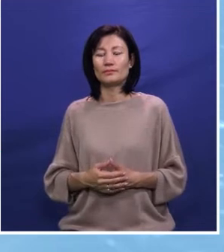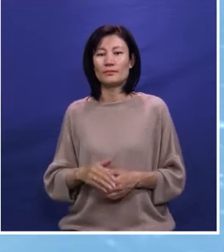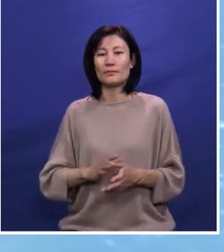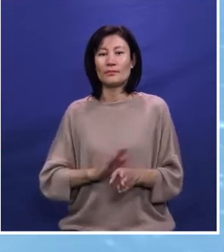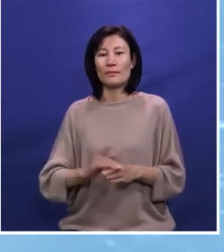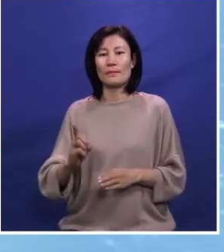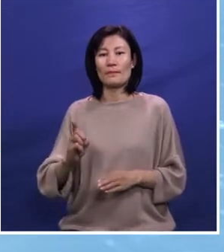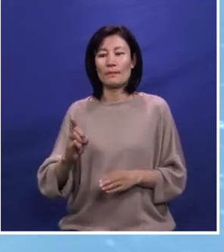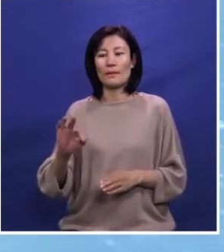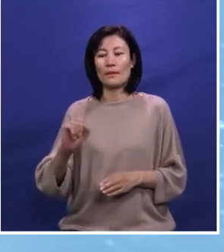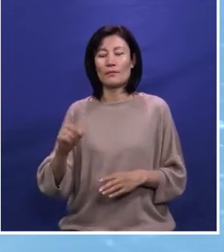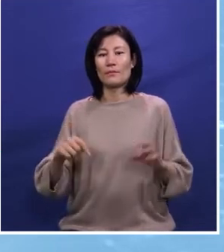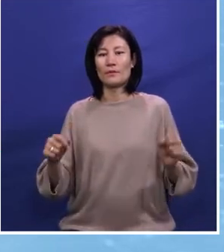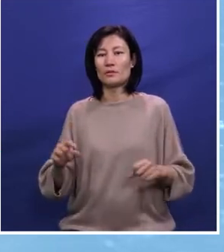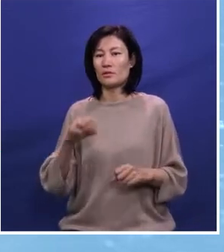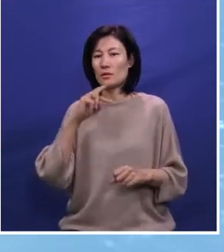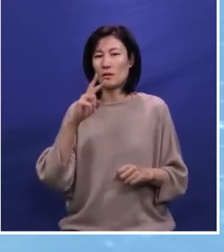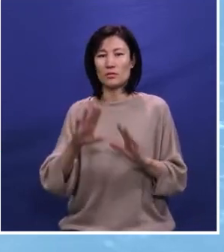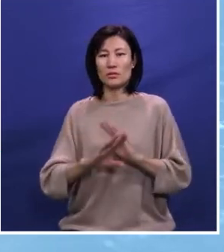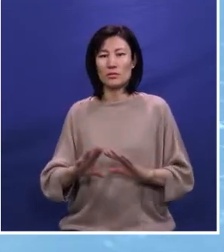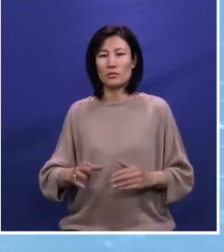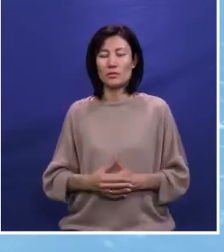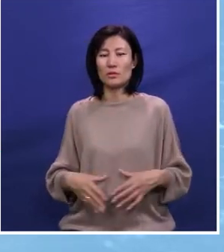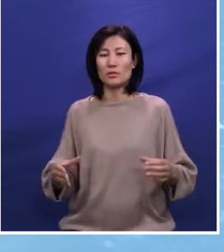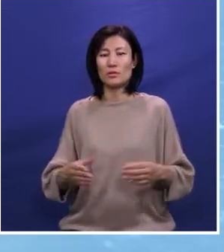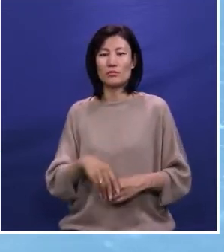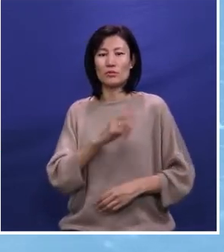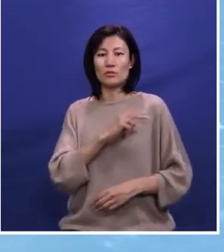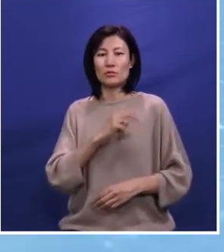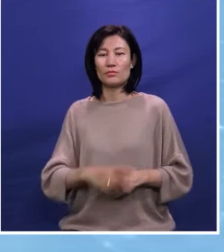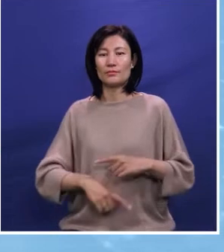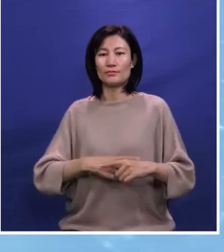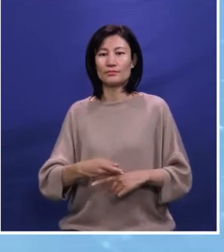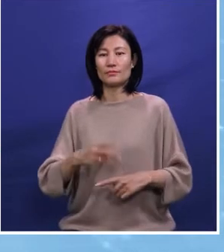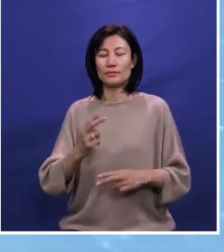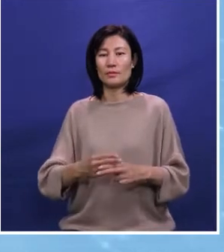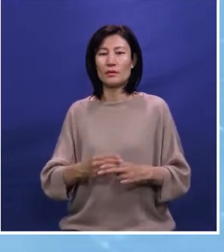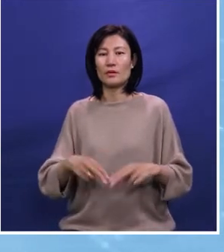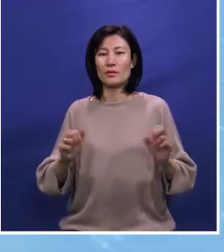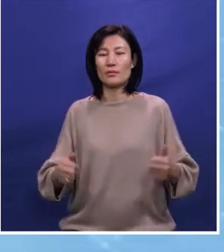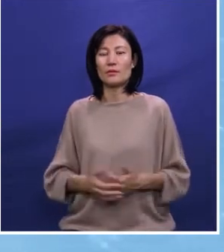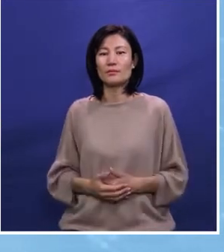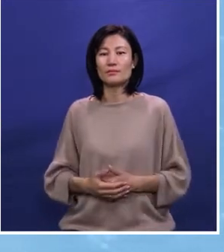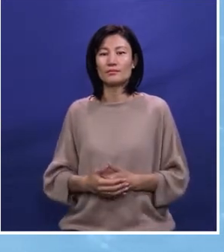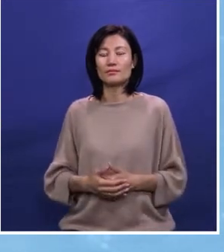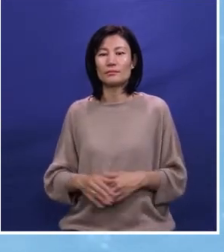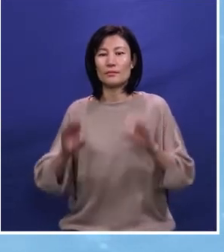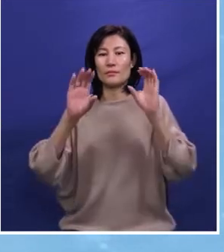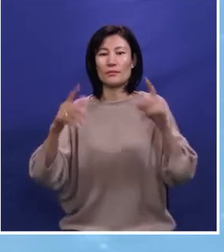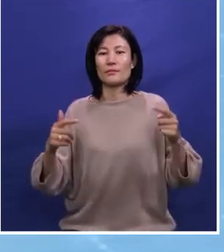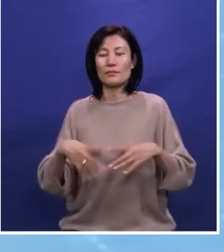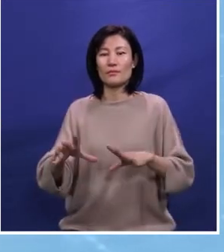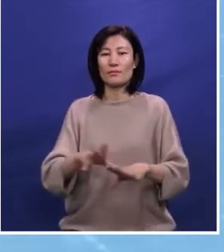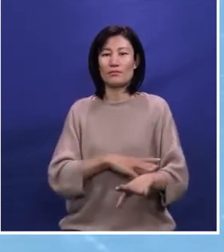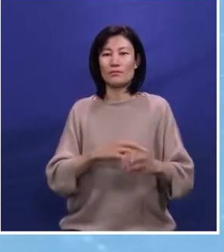артымыздан 40-30 адам еді. Дұрыс емес, біз вообще бүгін мобильді топтың жұмысы негізі қатты кедергі тигізді бізге. Біз дәлелдің заңға сәйкес